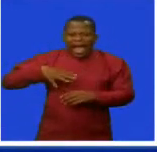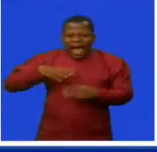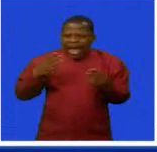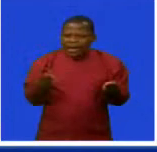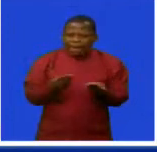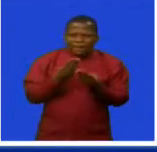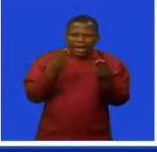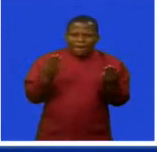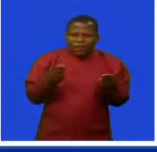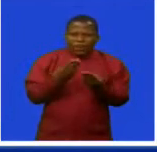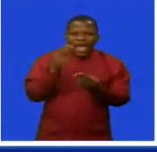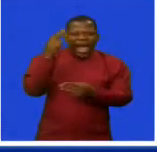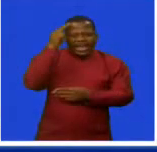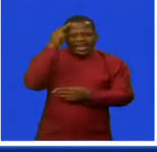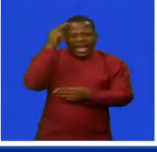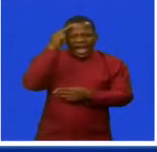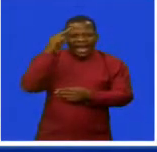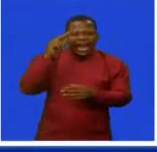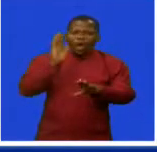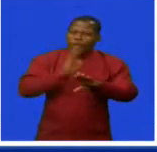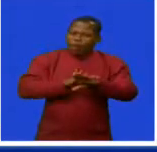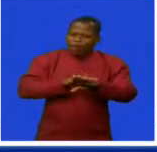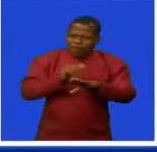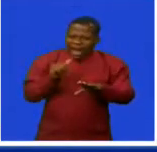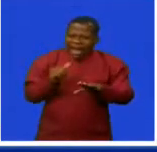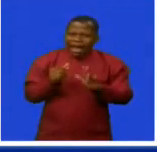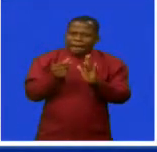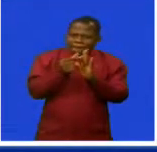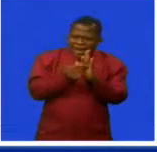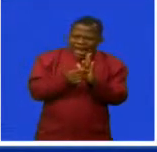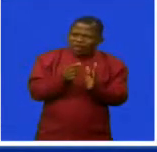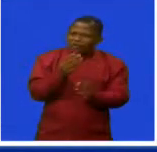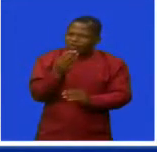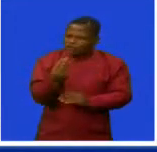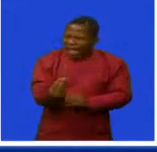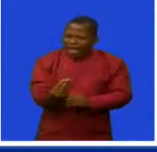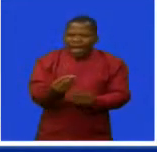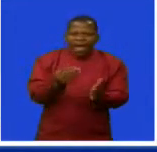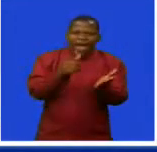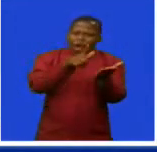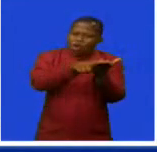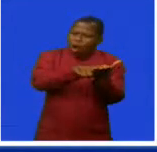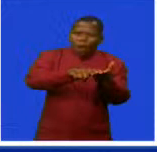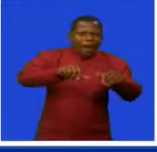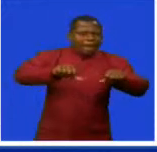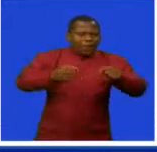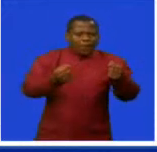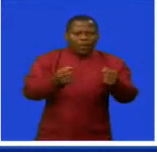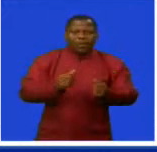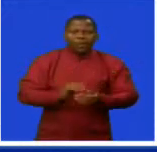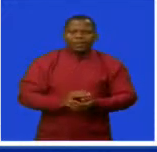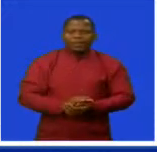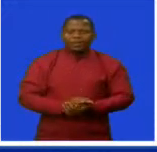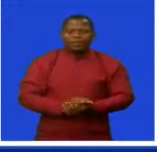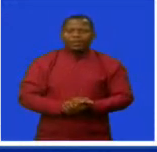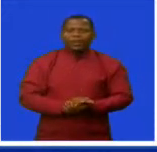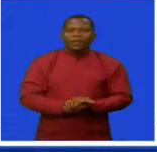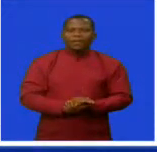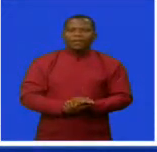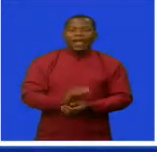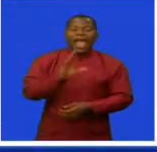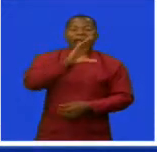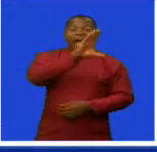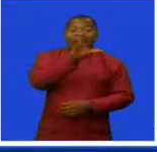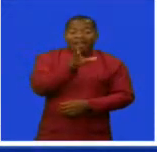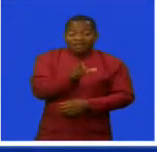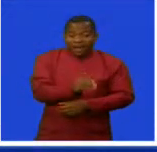ukuthi kuthatha umfana lomncane kuphambene nemthetho. I-African Union ibeke imithetho